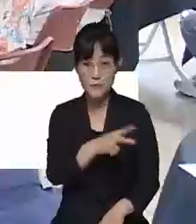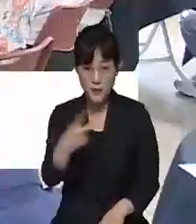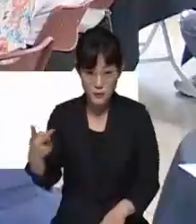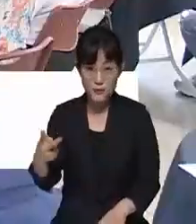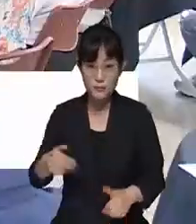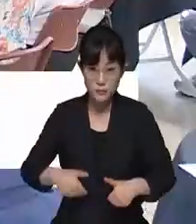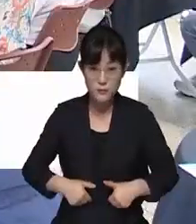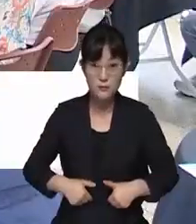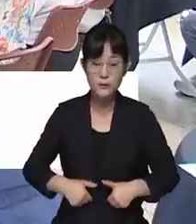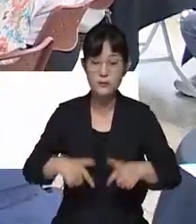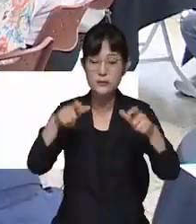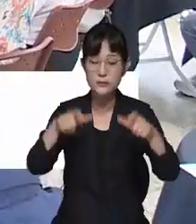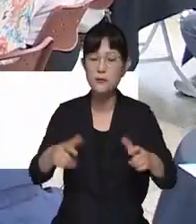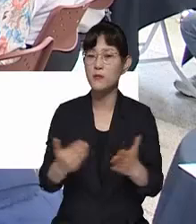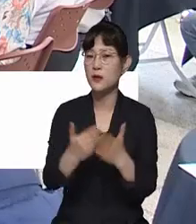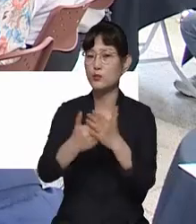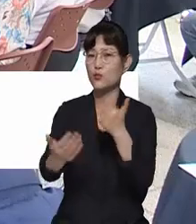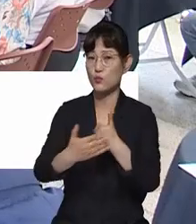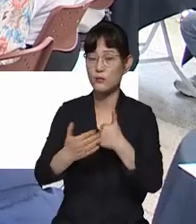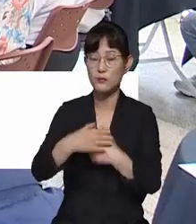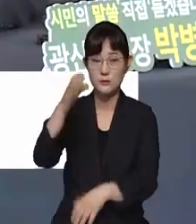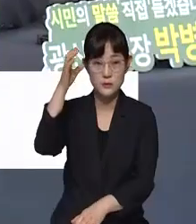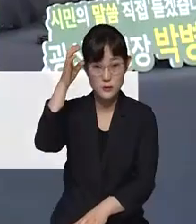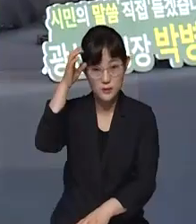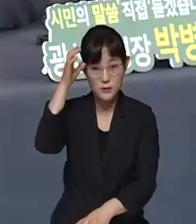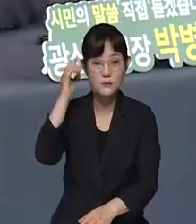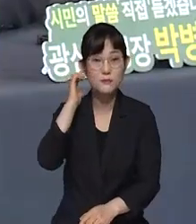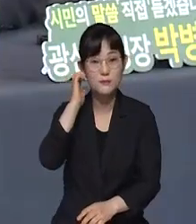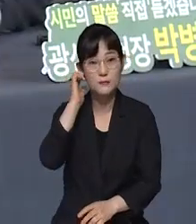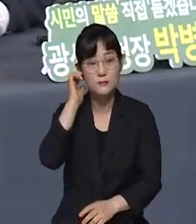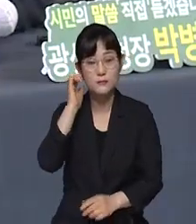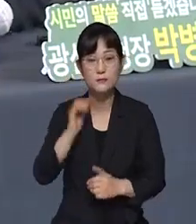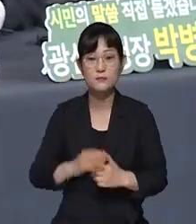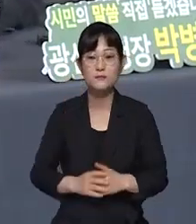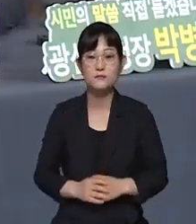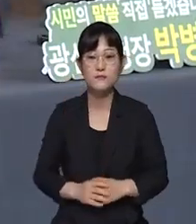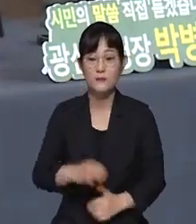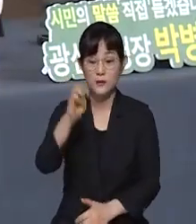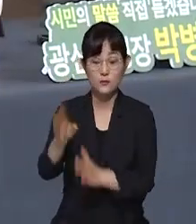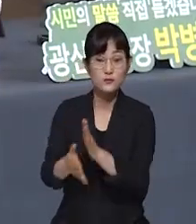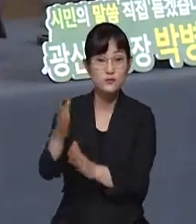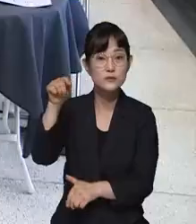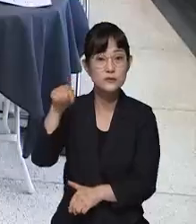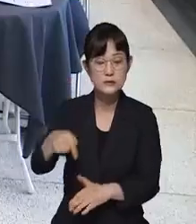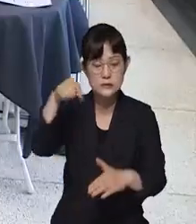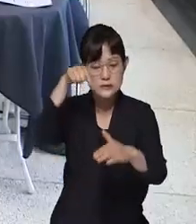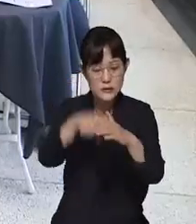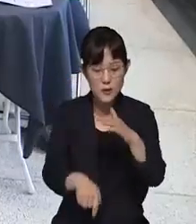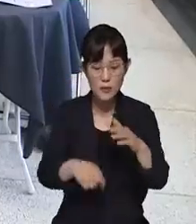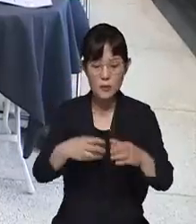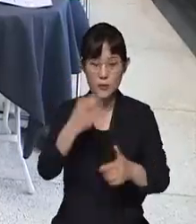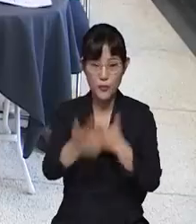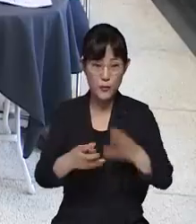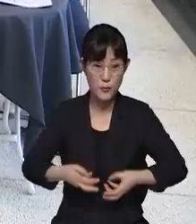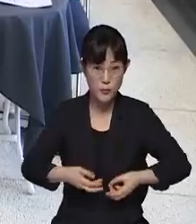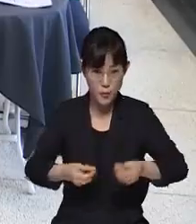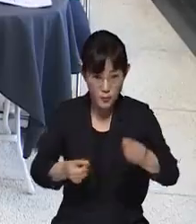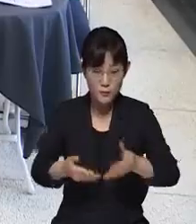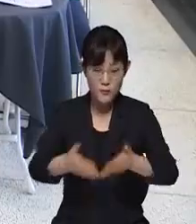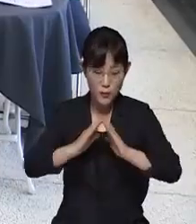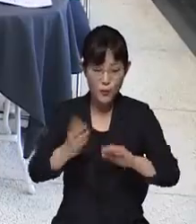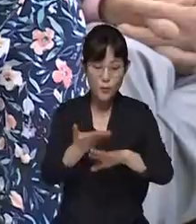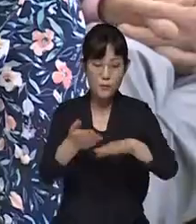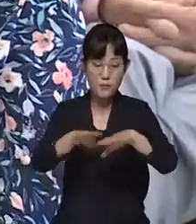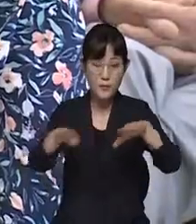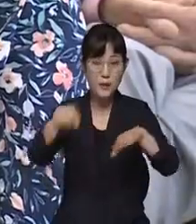벗어나야 한다며 지역 발전에도 큰 도움이 될 거라고 기대했습니다. 광주시는 지하의 소각시설을 지상의